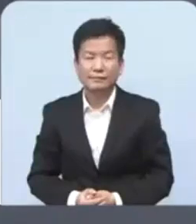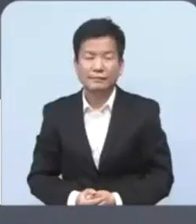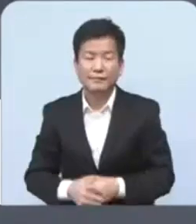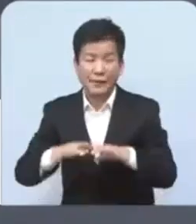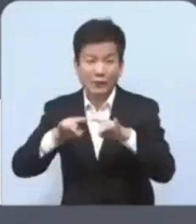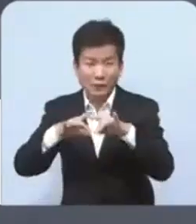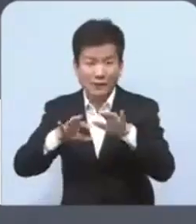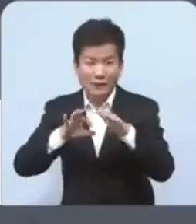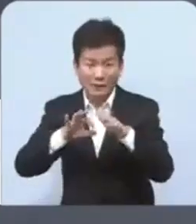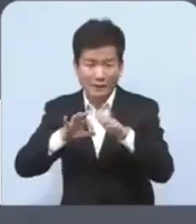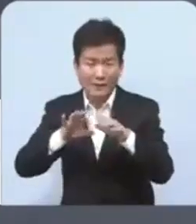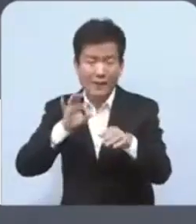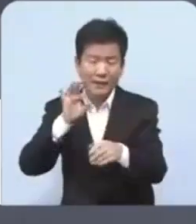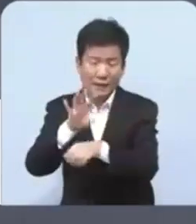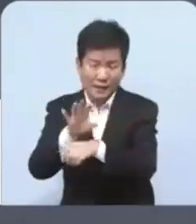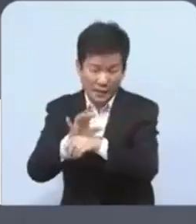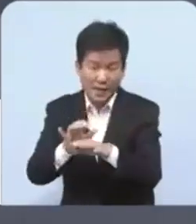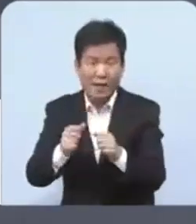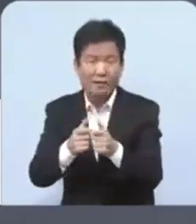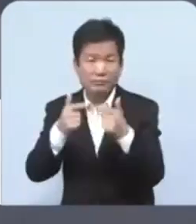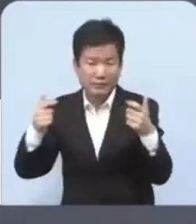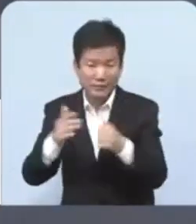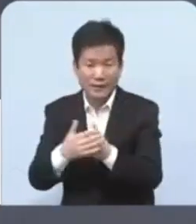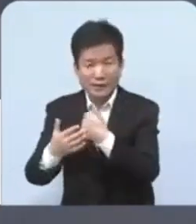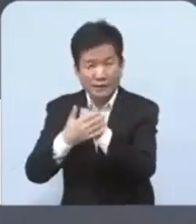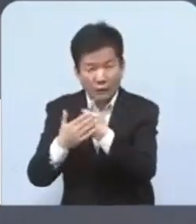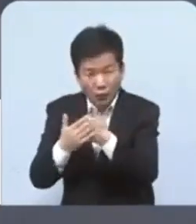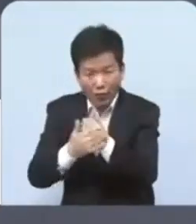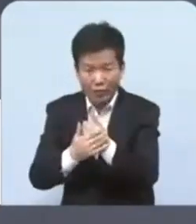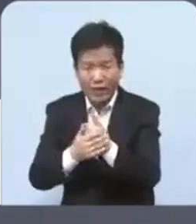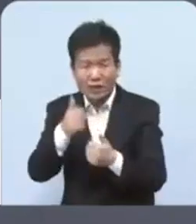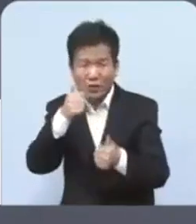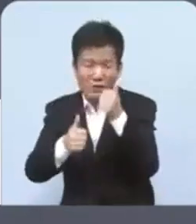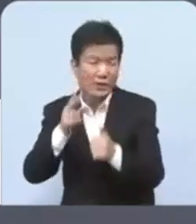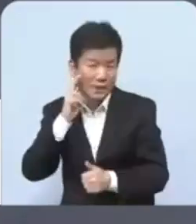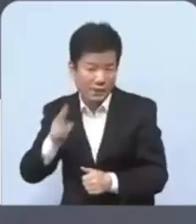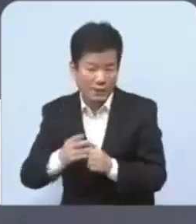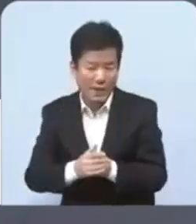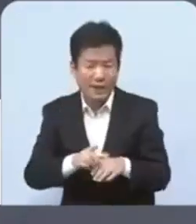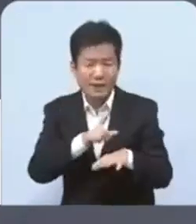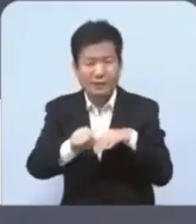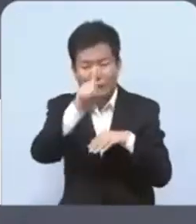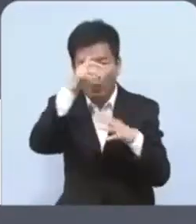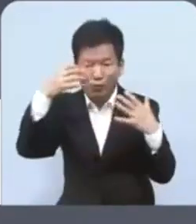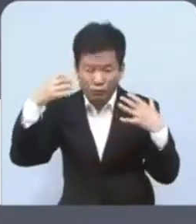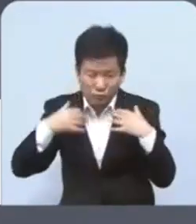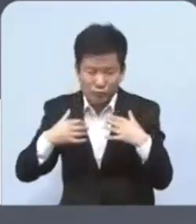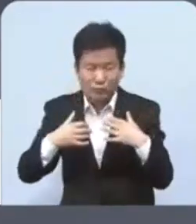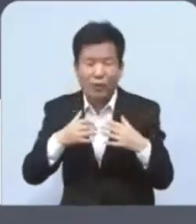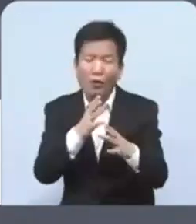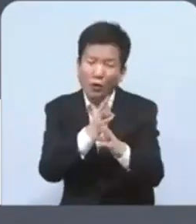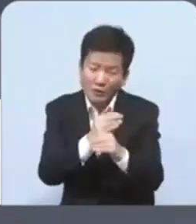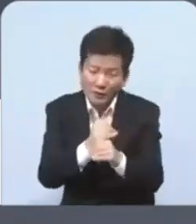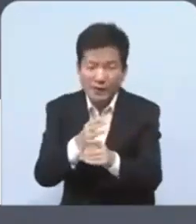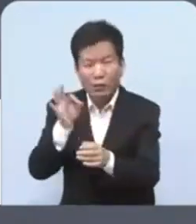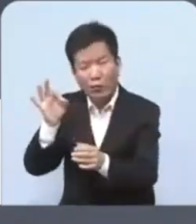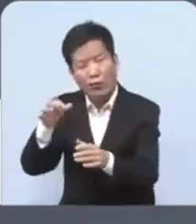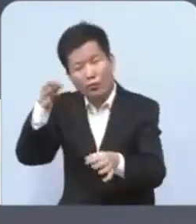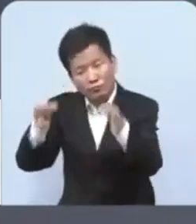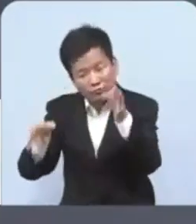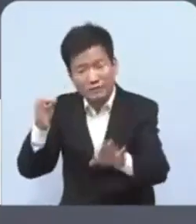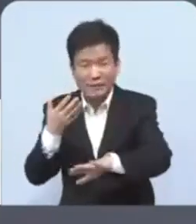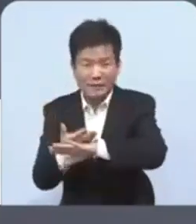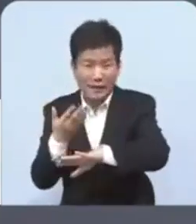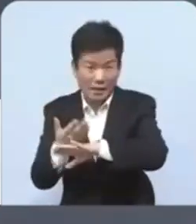전기차 수요가 늘면서 차량 구매 지원금을 받으려는 경쟁도 치열한데요. 자치단체마다 지원 규모와 시기가 다른 데다